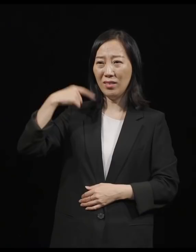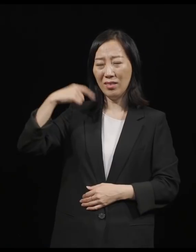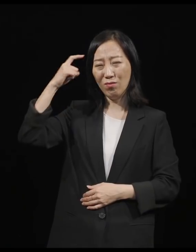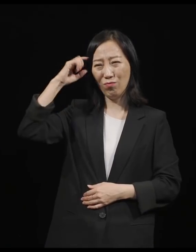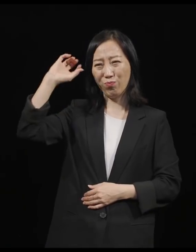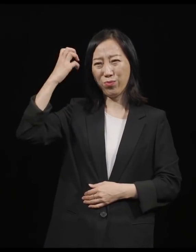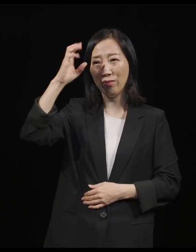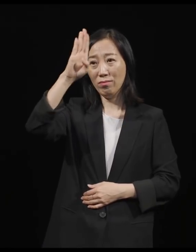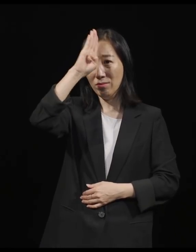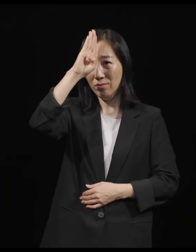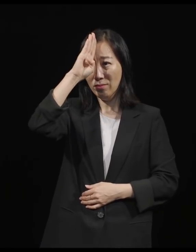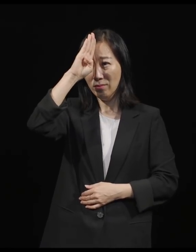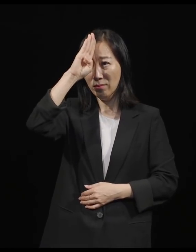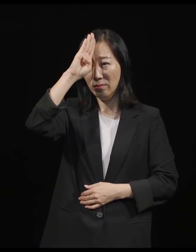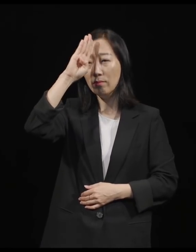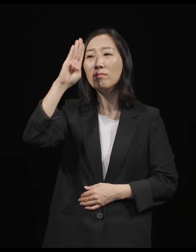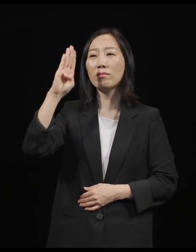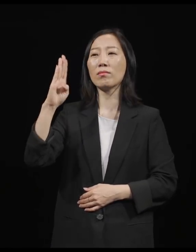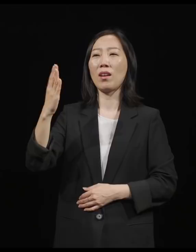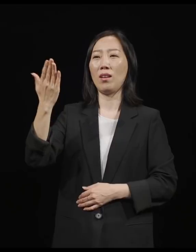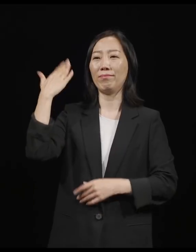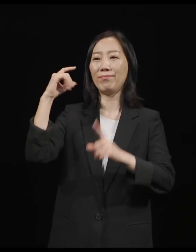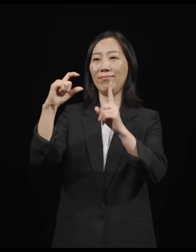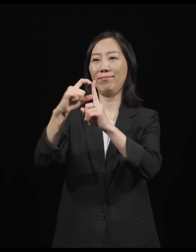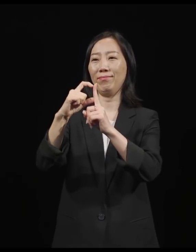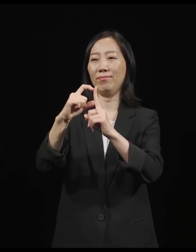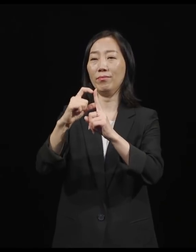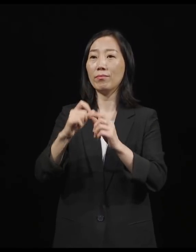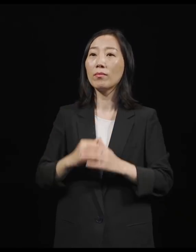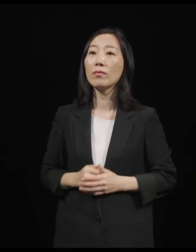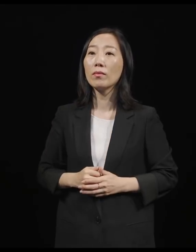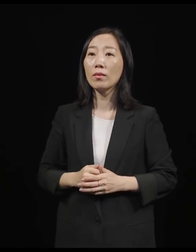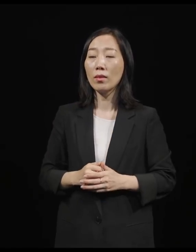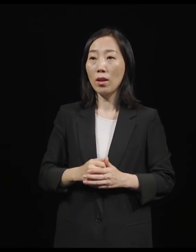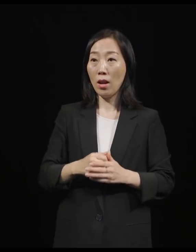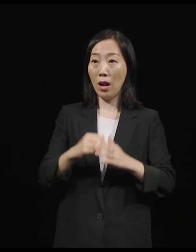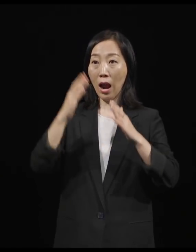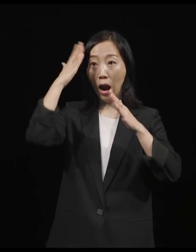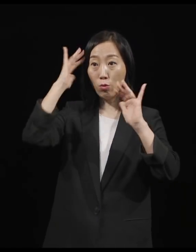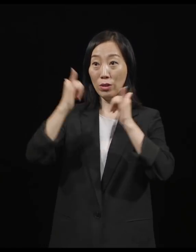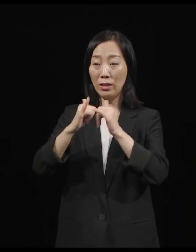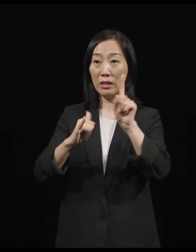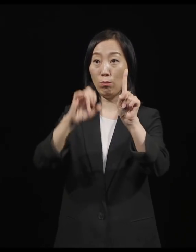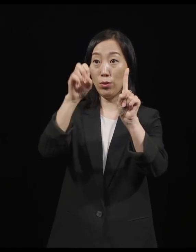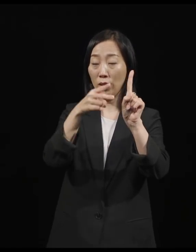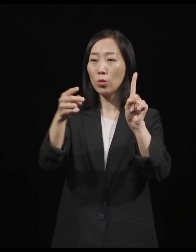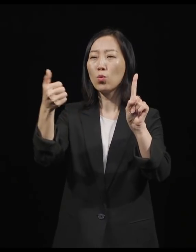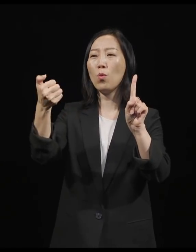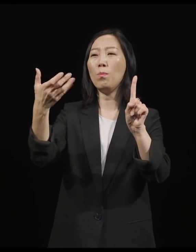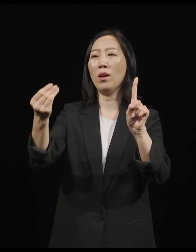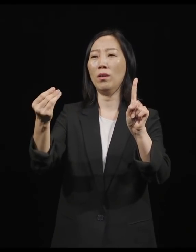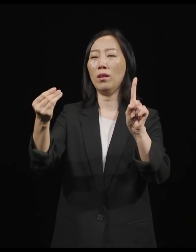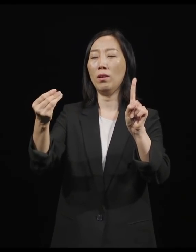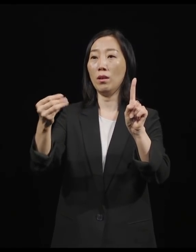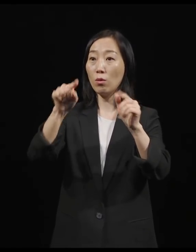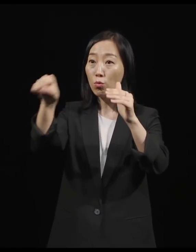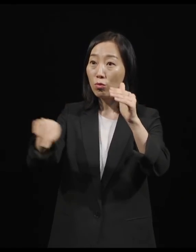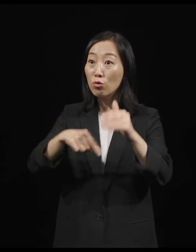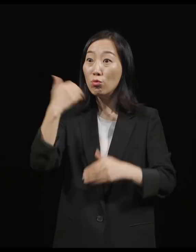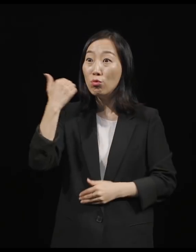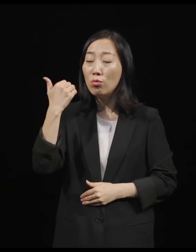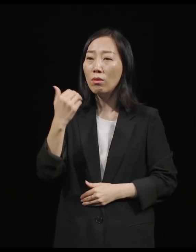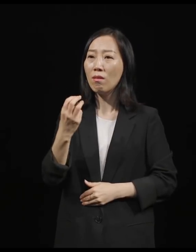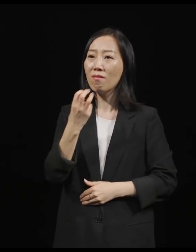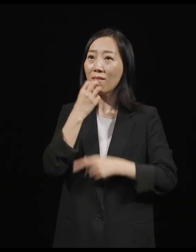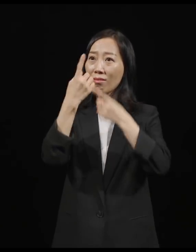조현병은 우리나라 인구의 1%, 50만 명이 겪는다고 해요. 그 중에는 서울대 학생도